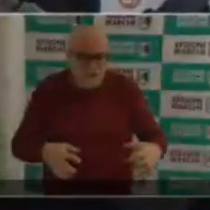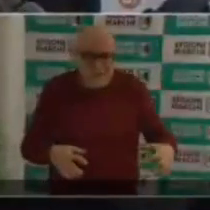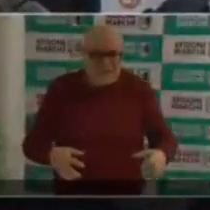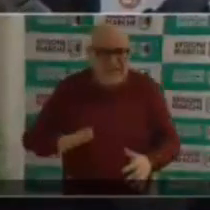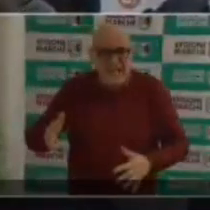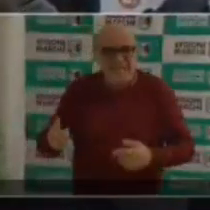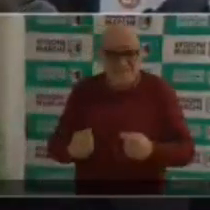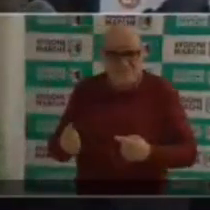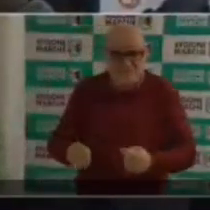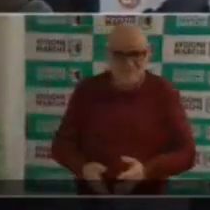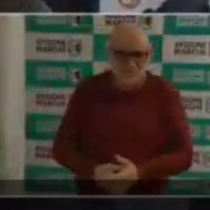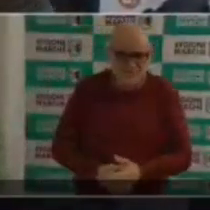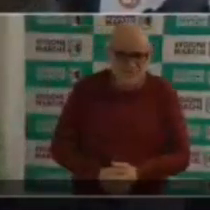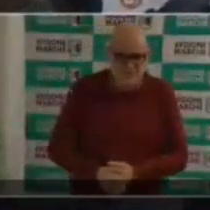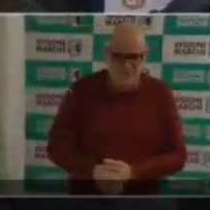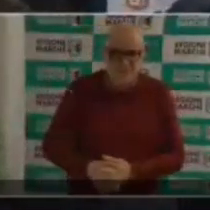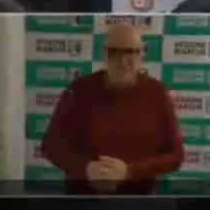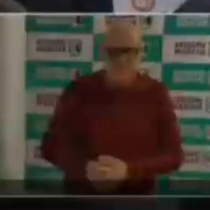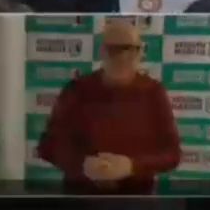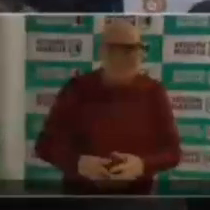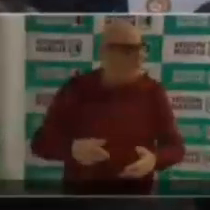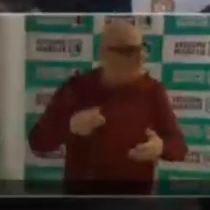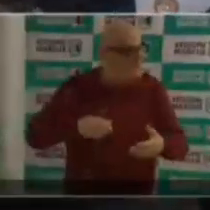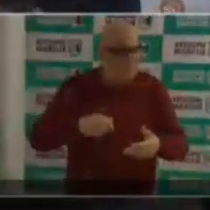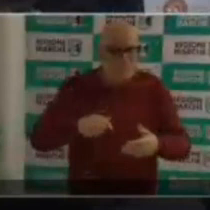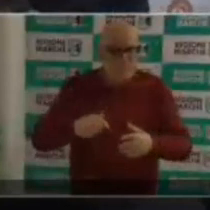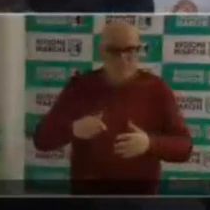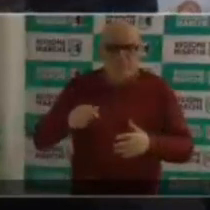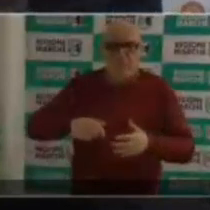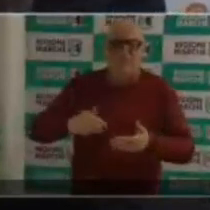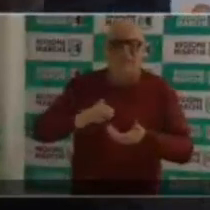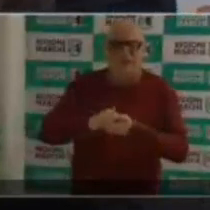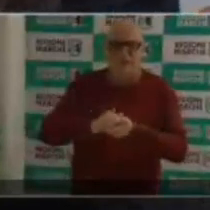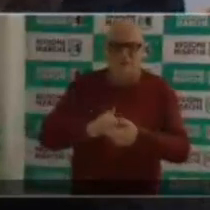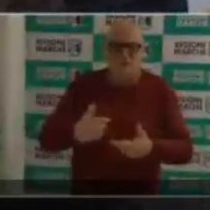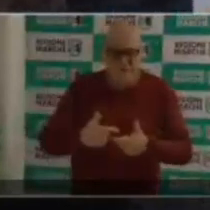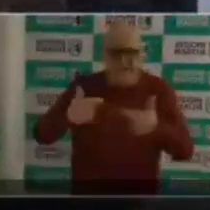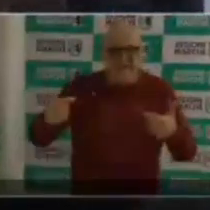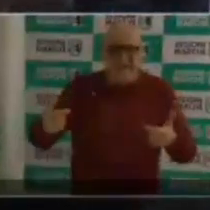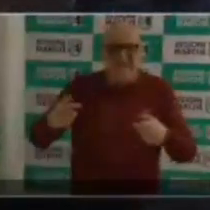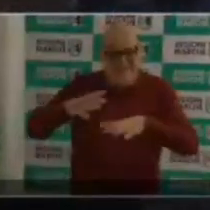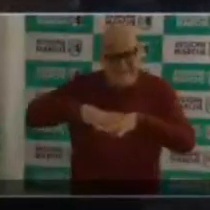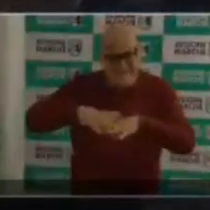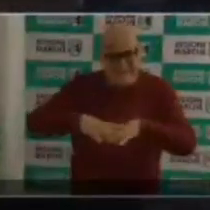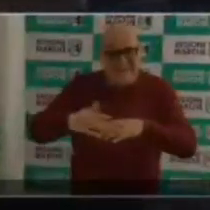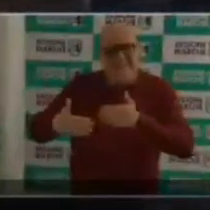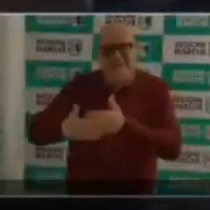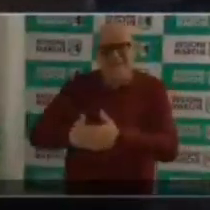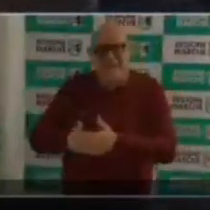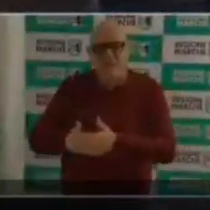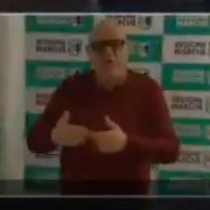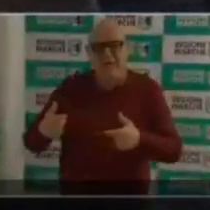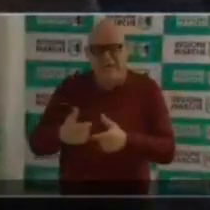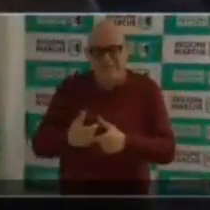grandi organizzazioni, le grandi reti si affiancano anche alle piccole realtà del volontariato e della promozione